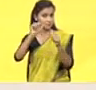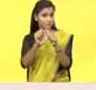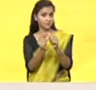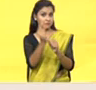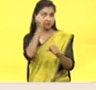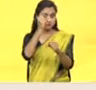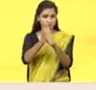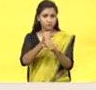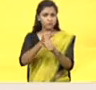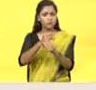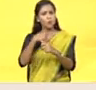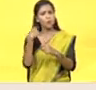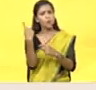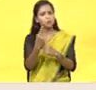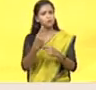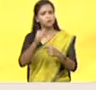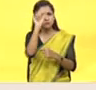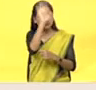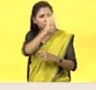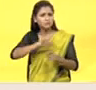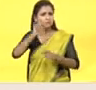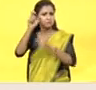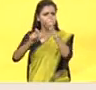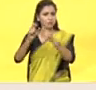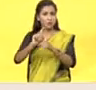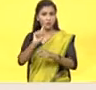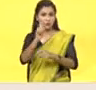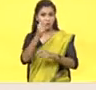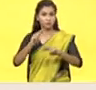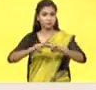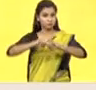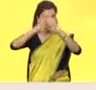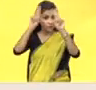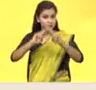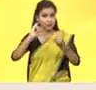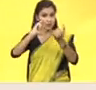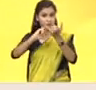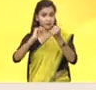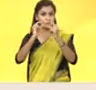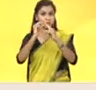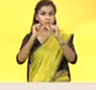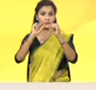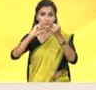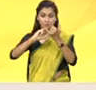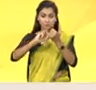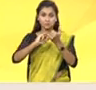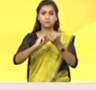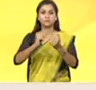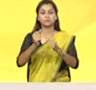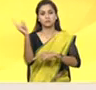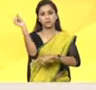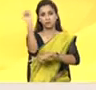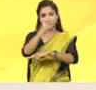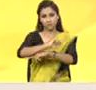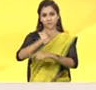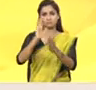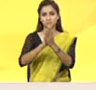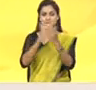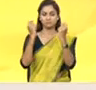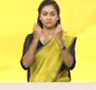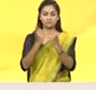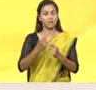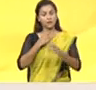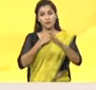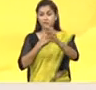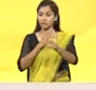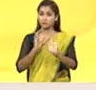सब देशवासियों ने पहला नेशनल स्पेस डे मनाया। मुझे विश्वास है कि